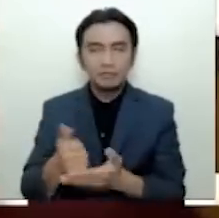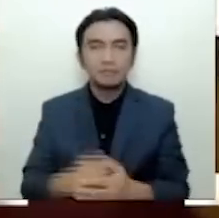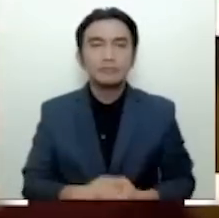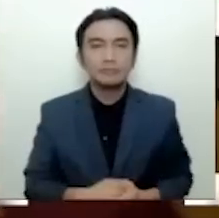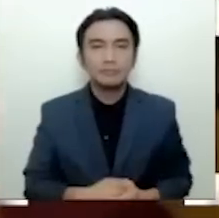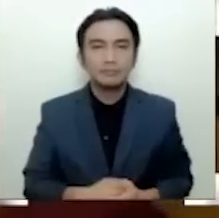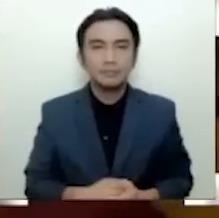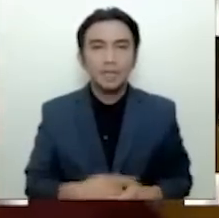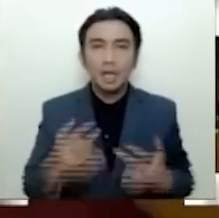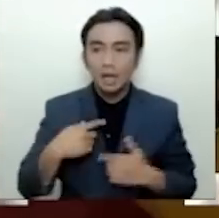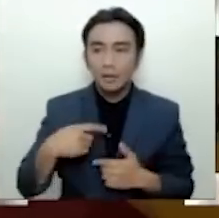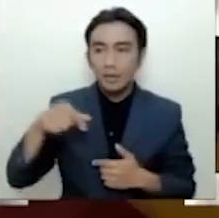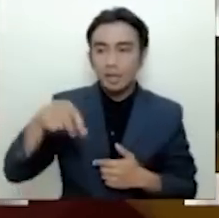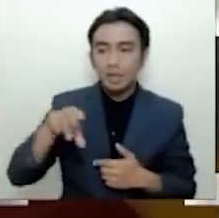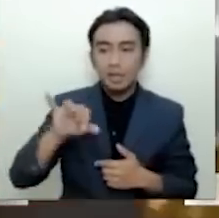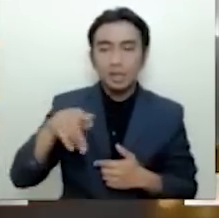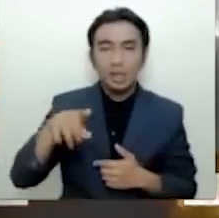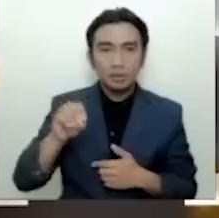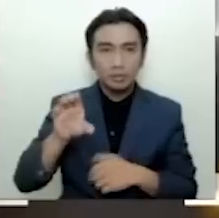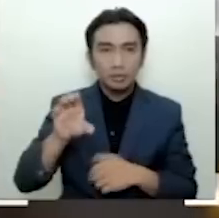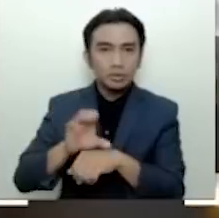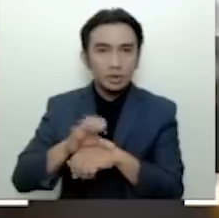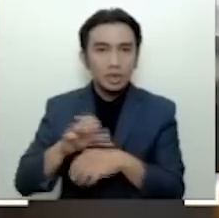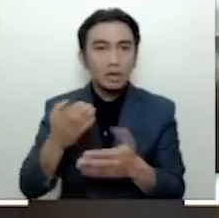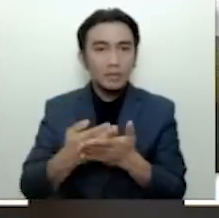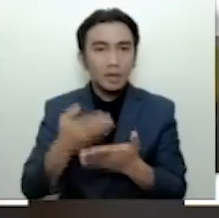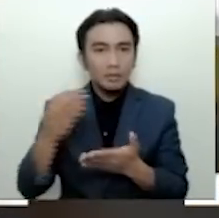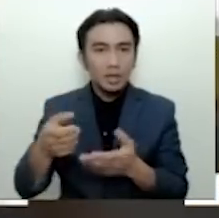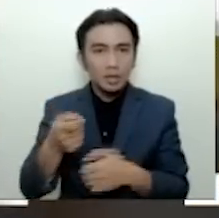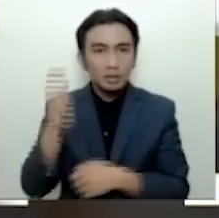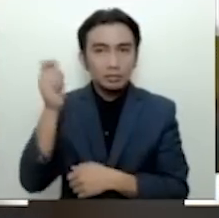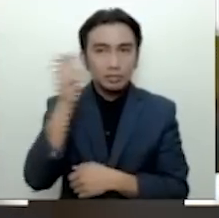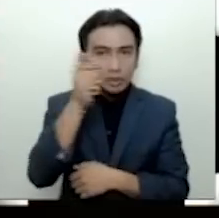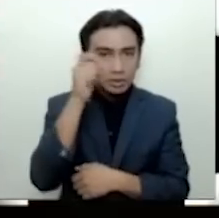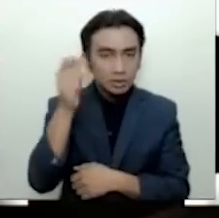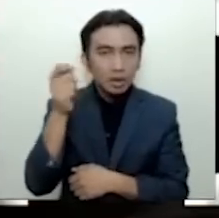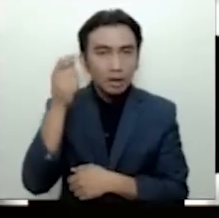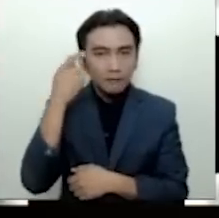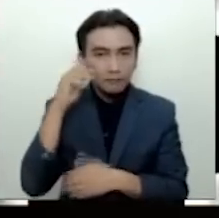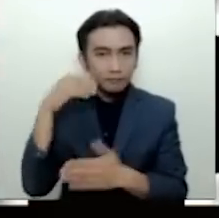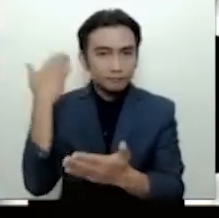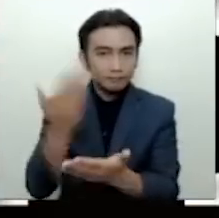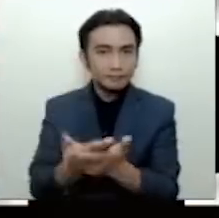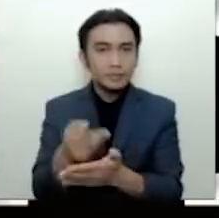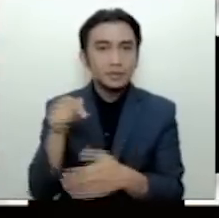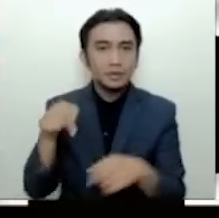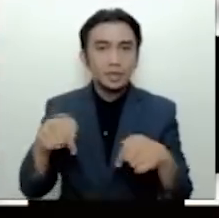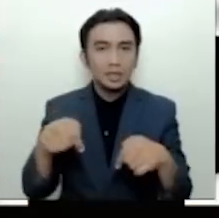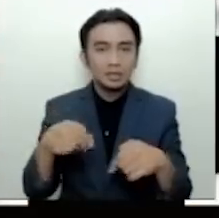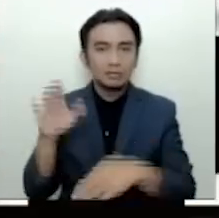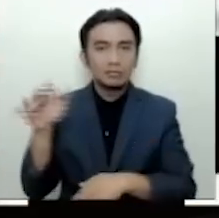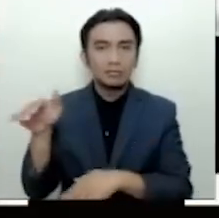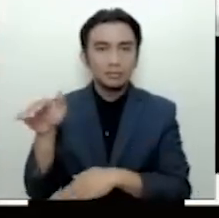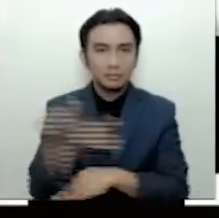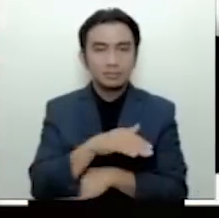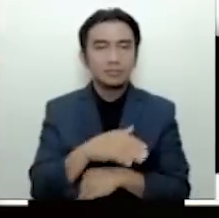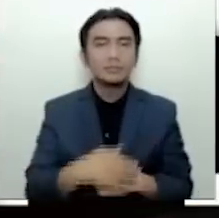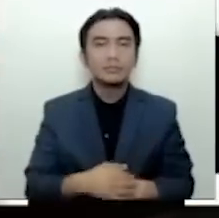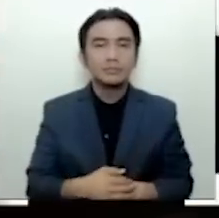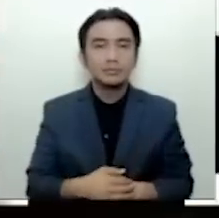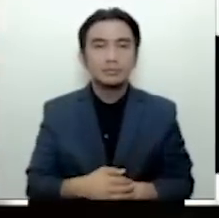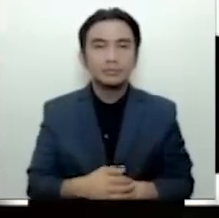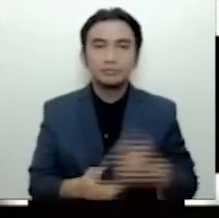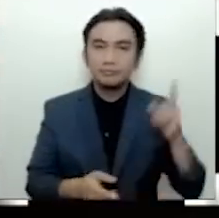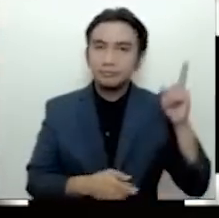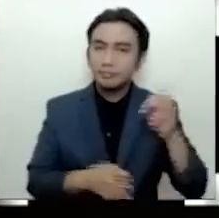ilang Katoliko na ang bumibili ng palaspas pagkadalo ng misa ngayong gabi. Para sa akin ha, masarap sa pakiramdam tsaka isa